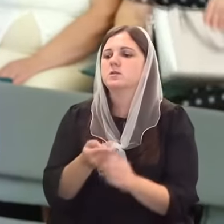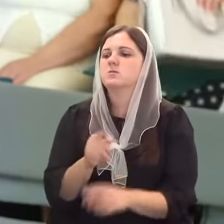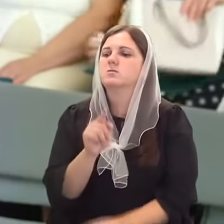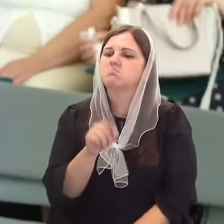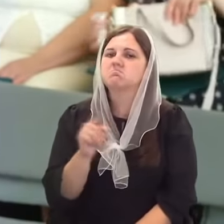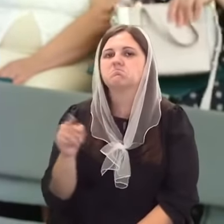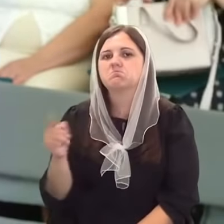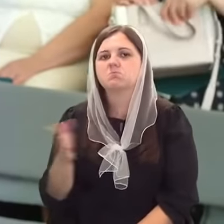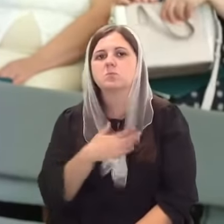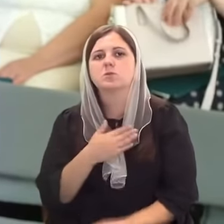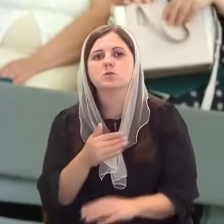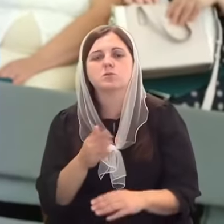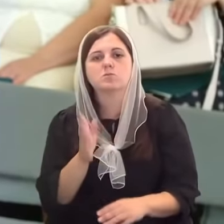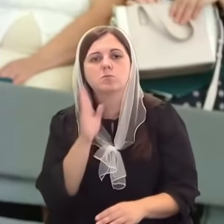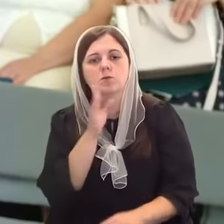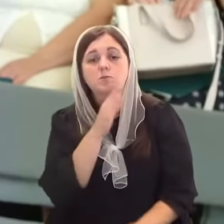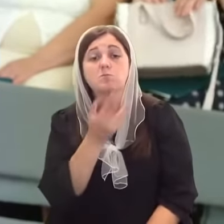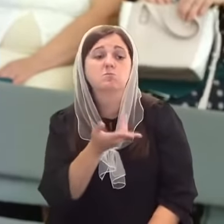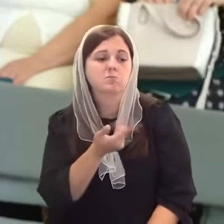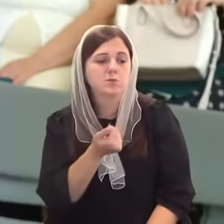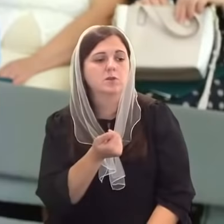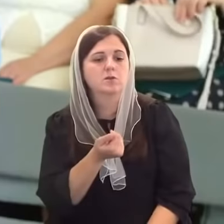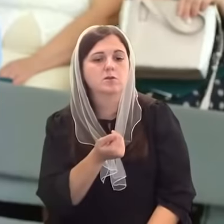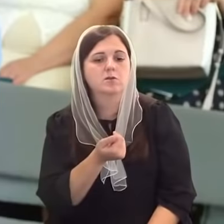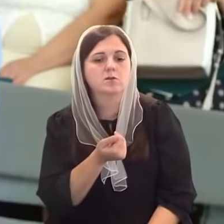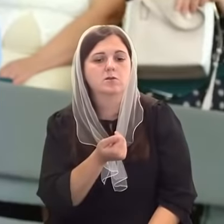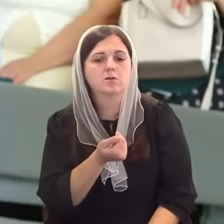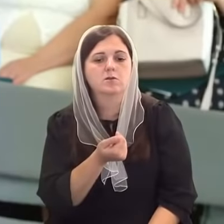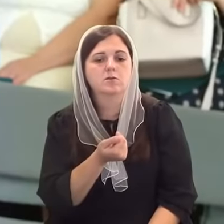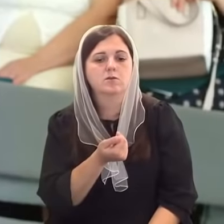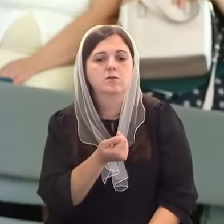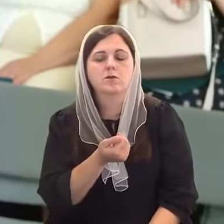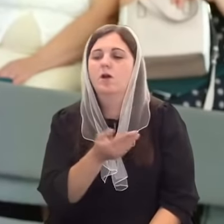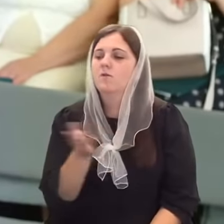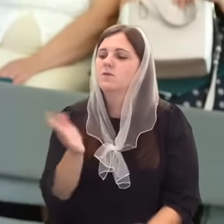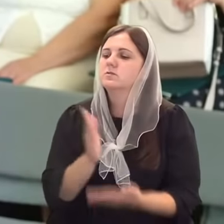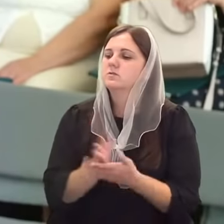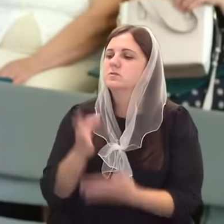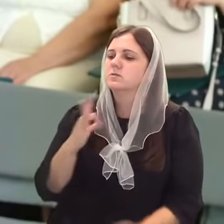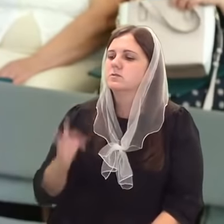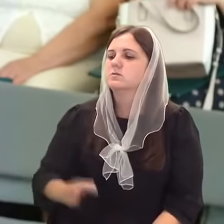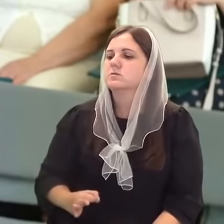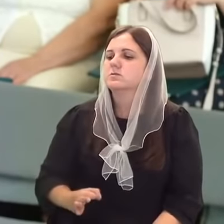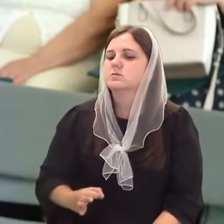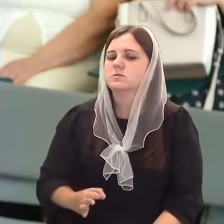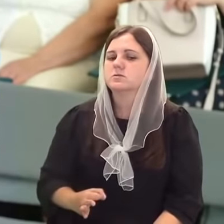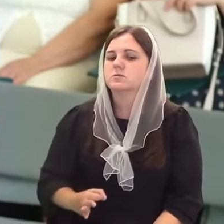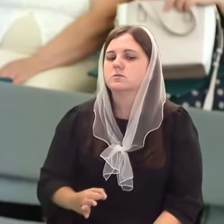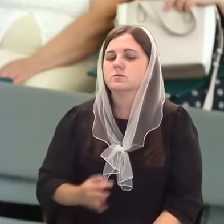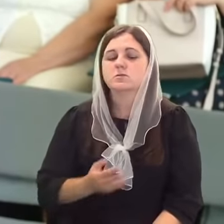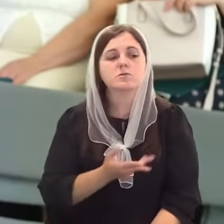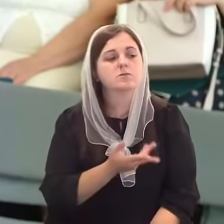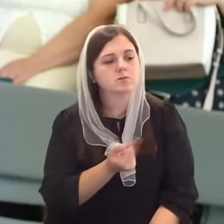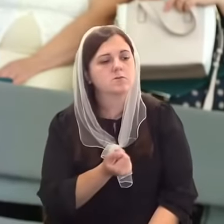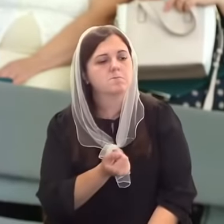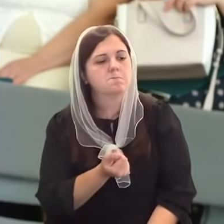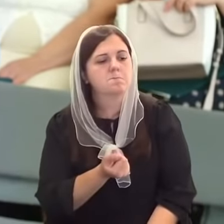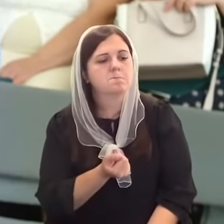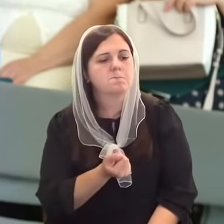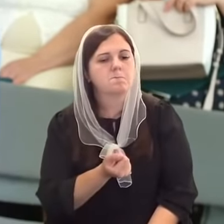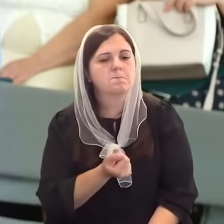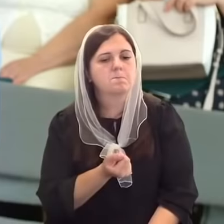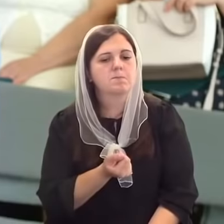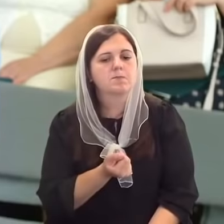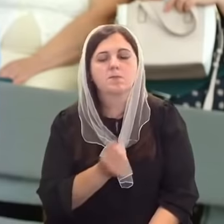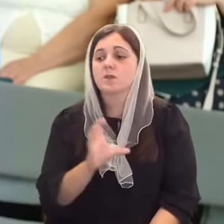отчество своей мамы. Она говорит, да. Я говорю, у вас есть сын? Она говорит, да.